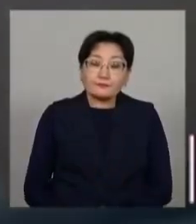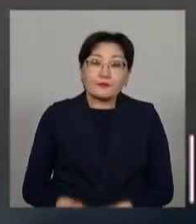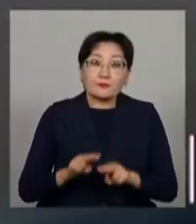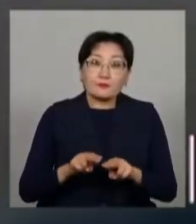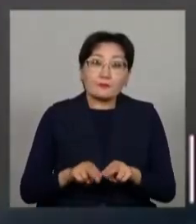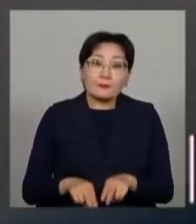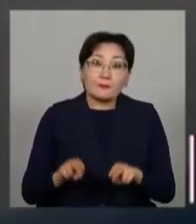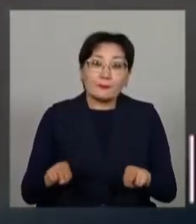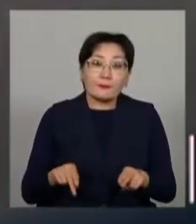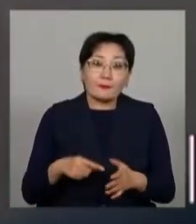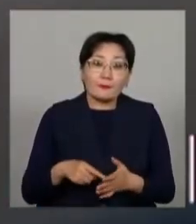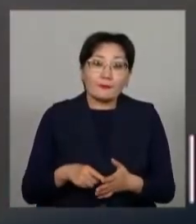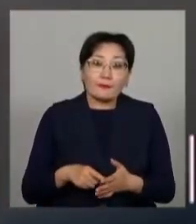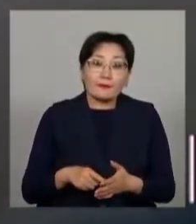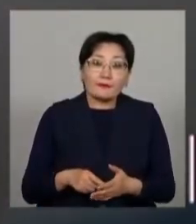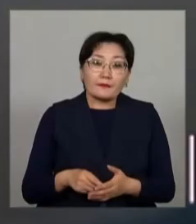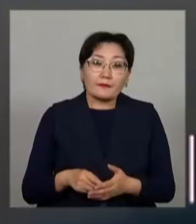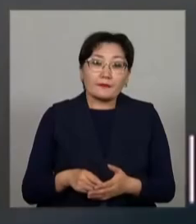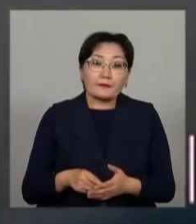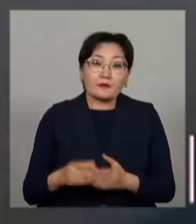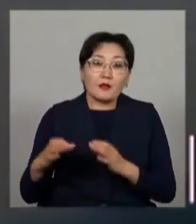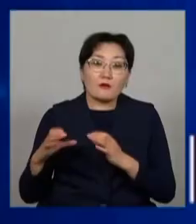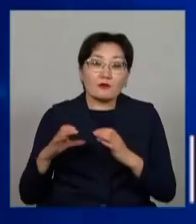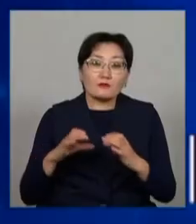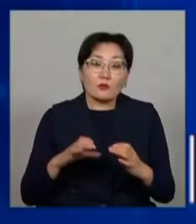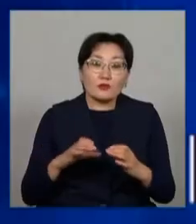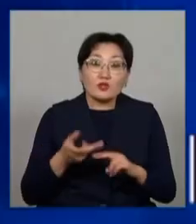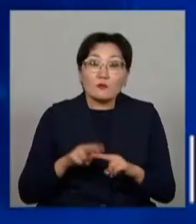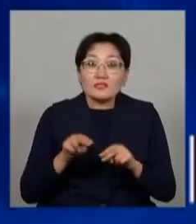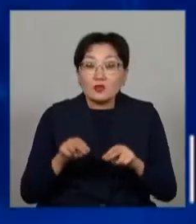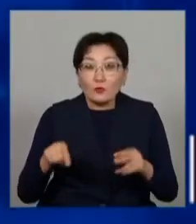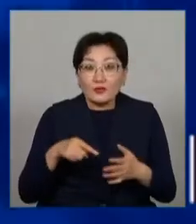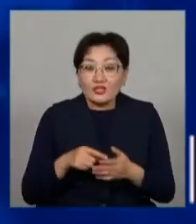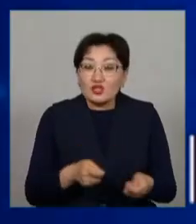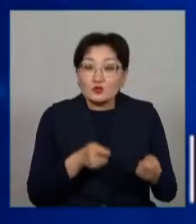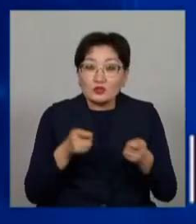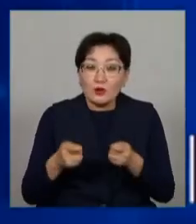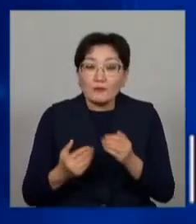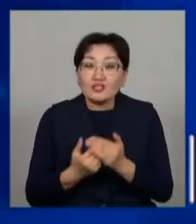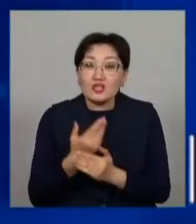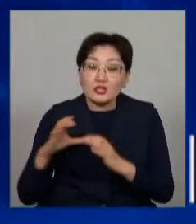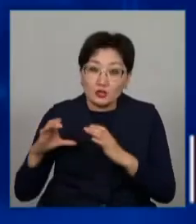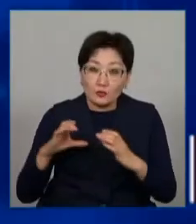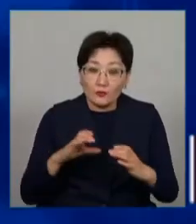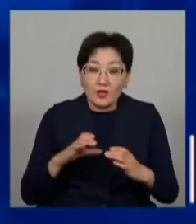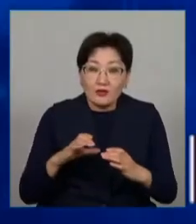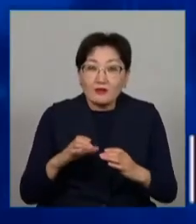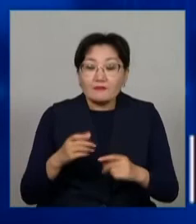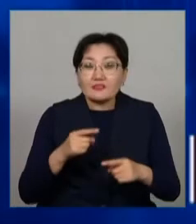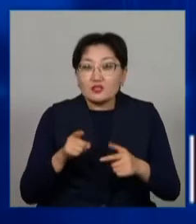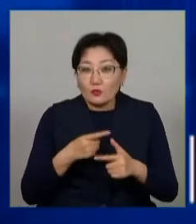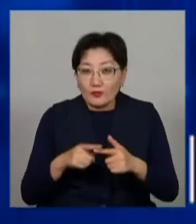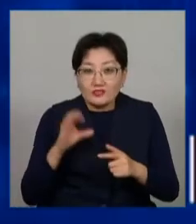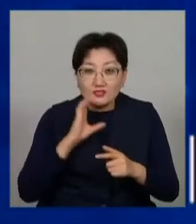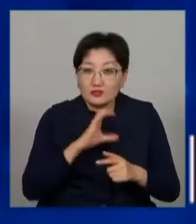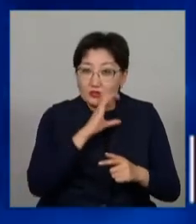Петропавловск, ваш автобус уже Астану проезжает. Бұл Петропавлға жеткізілген су жаңа автобус. Жерсінбеді ме, әлде